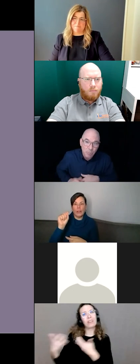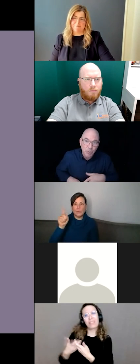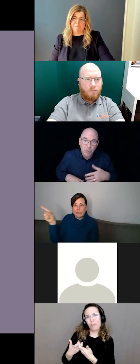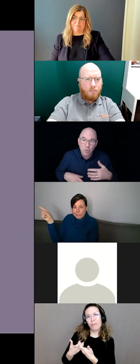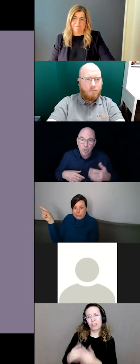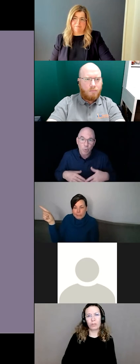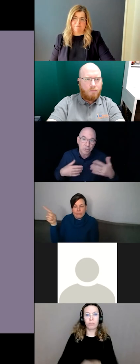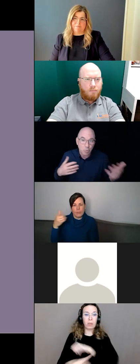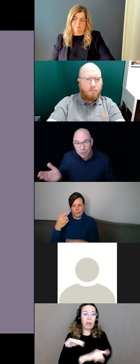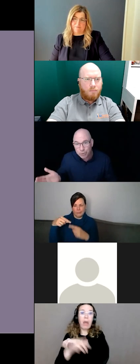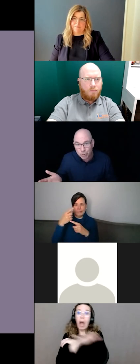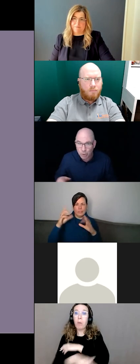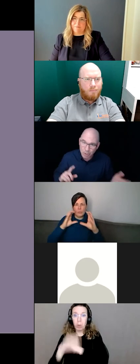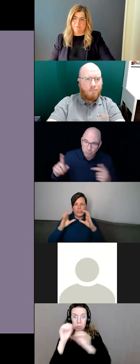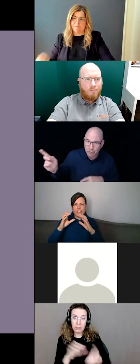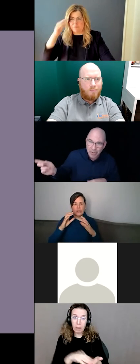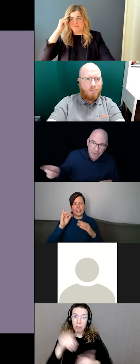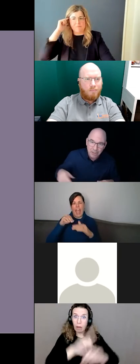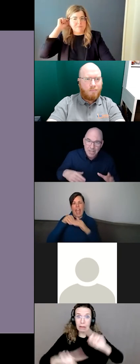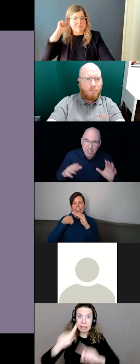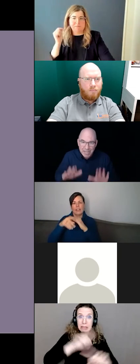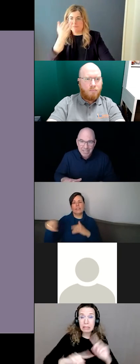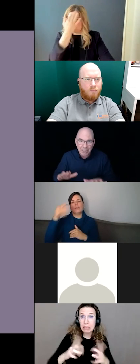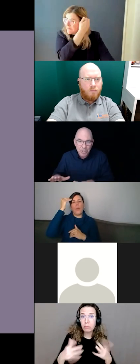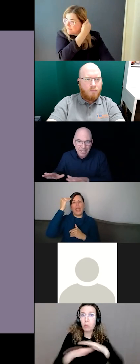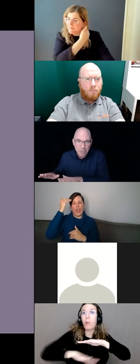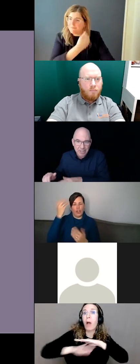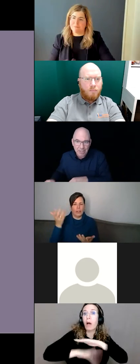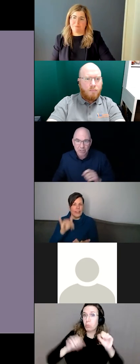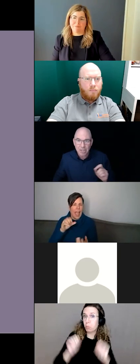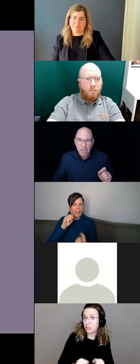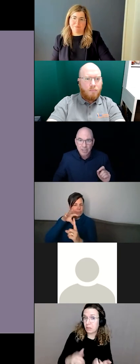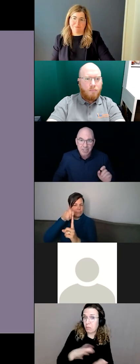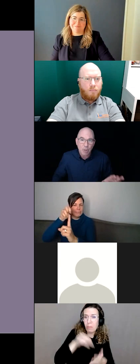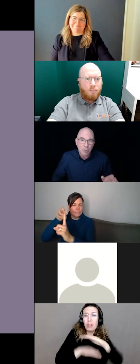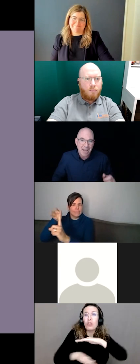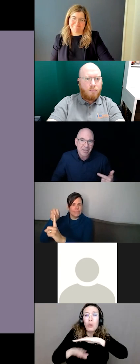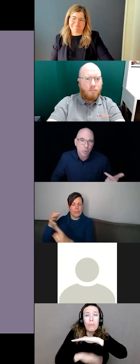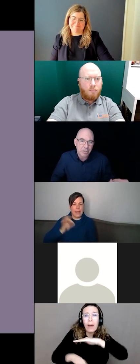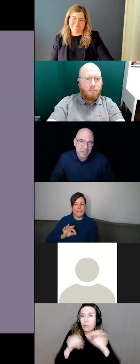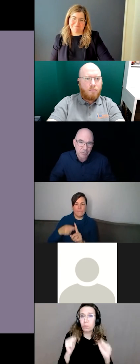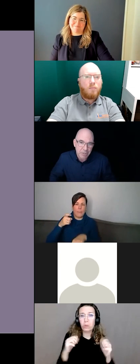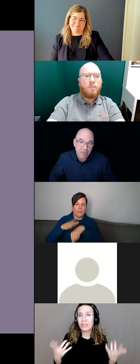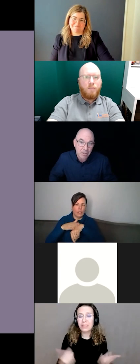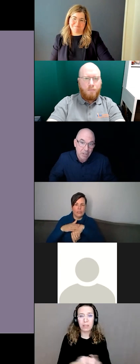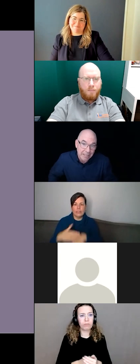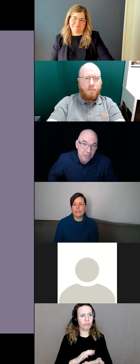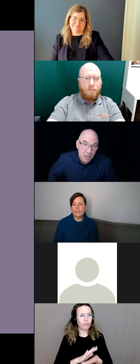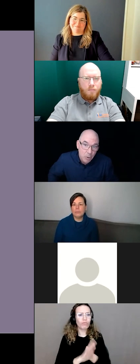la langue des signes au niveau basique, juste des habiletés de communication de